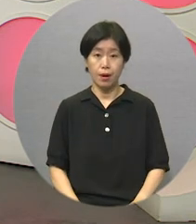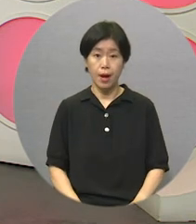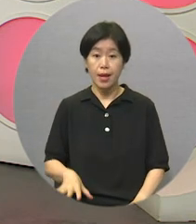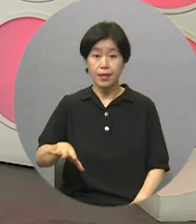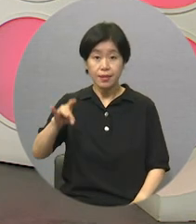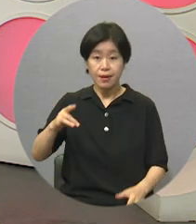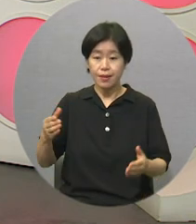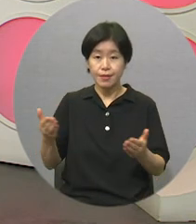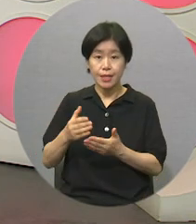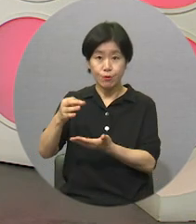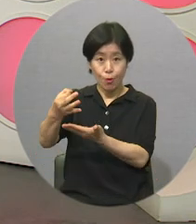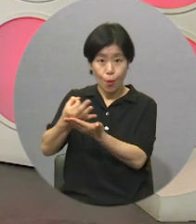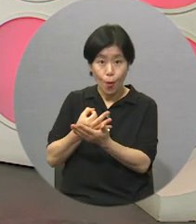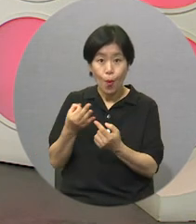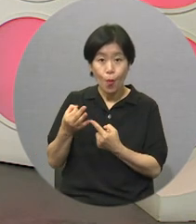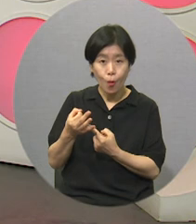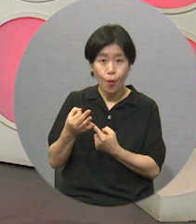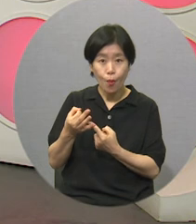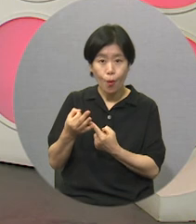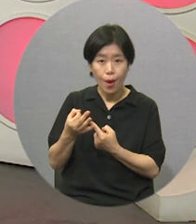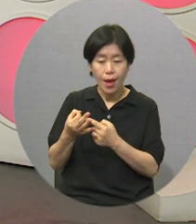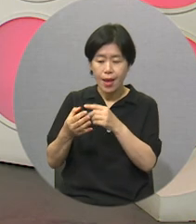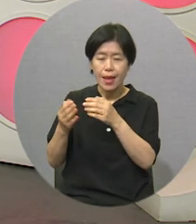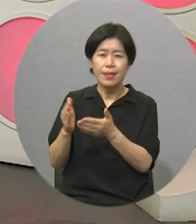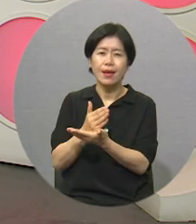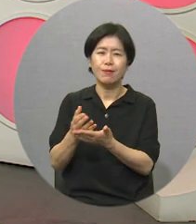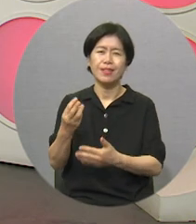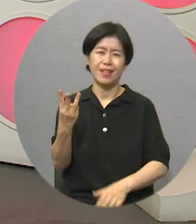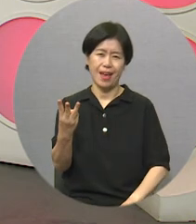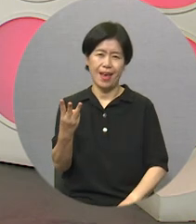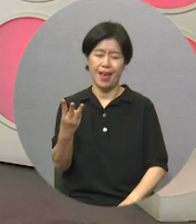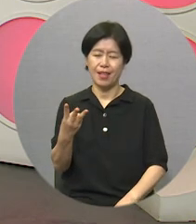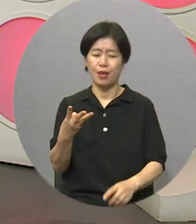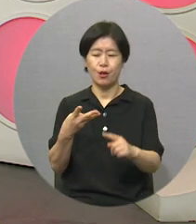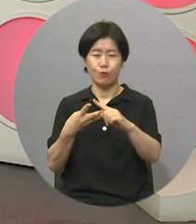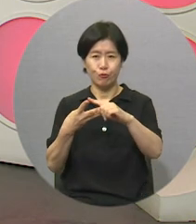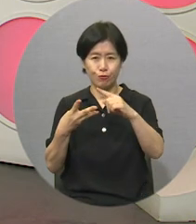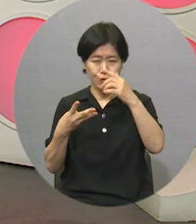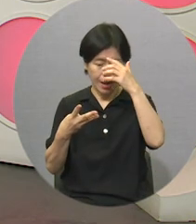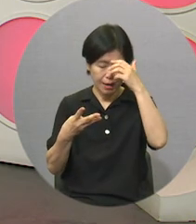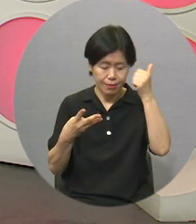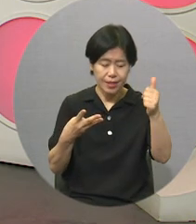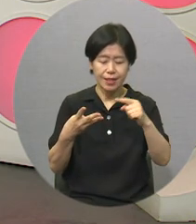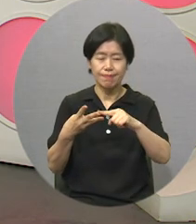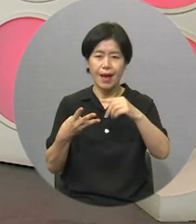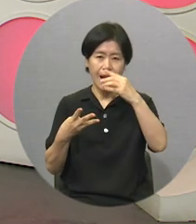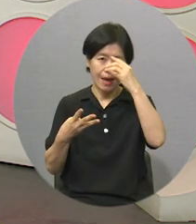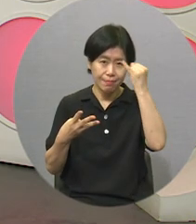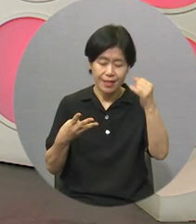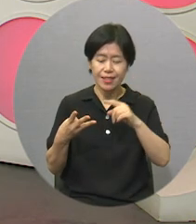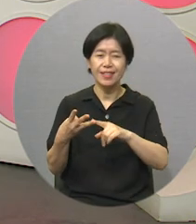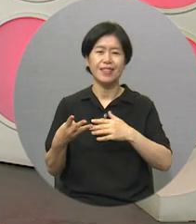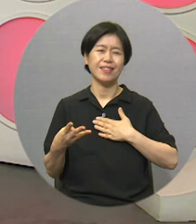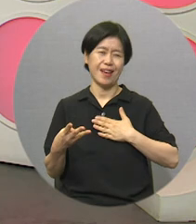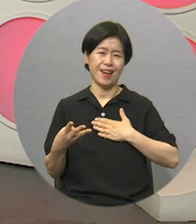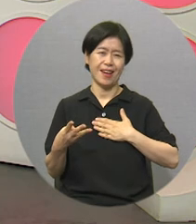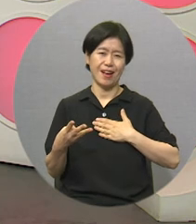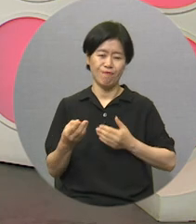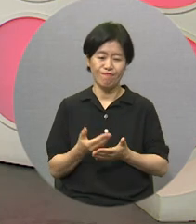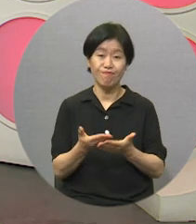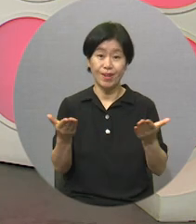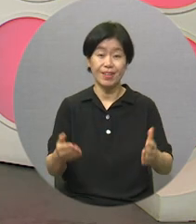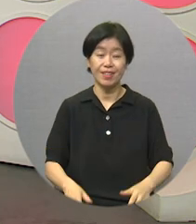3등분해서 할머니, 할아버지께 건넸습니다. 이런 모습을 보이며 열심히 살자